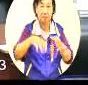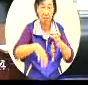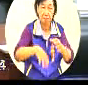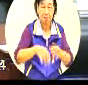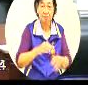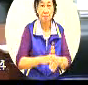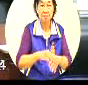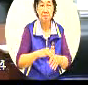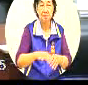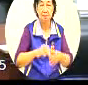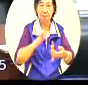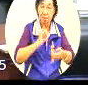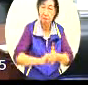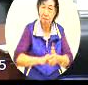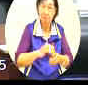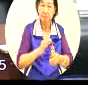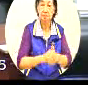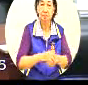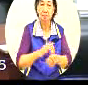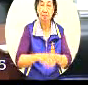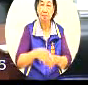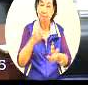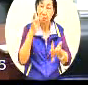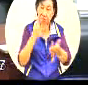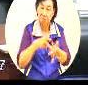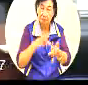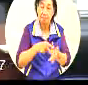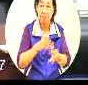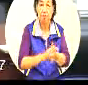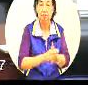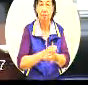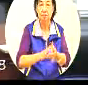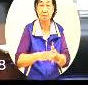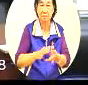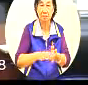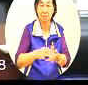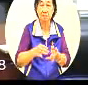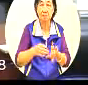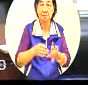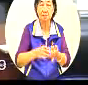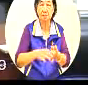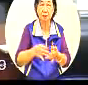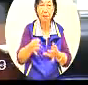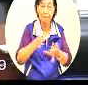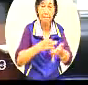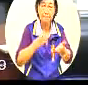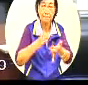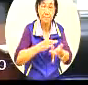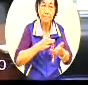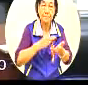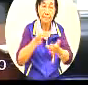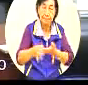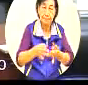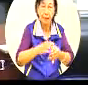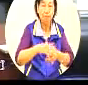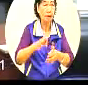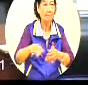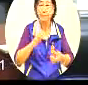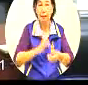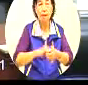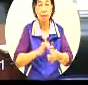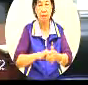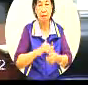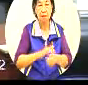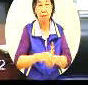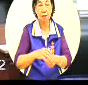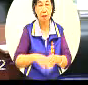可能是用只租不买，或者说你要出售也可以，但是是让年轻人是可以用比较合理的价格然后来住高